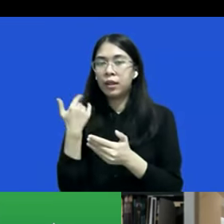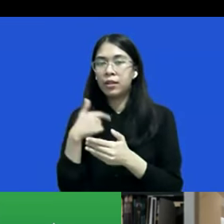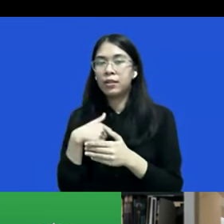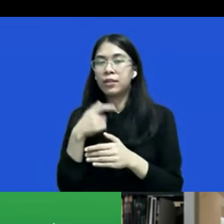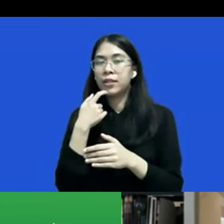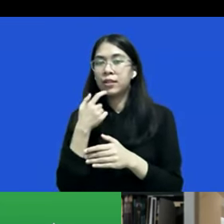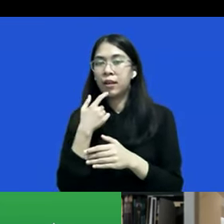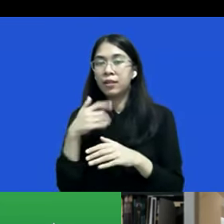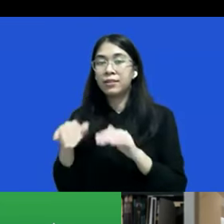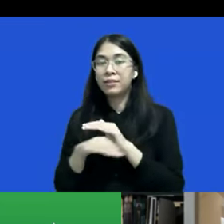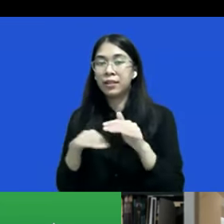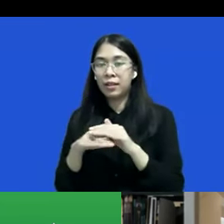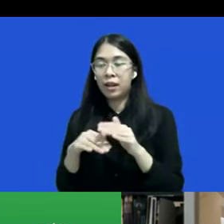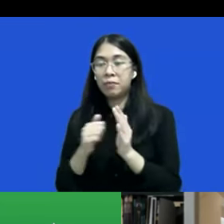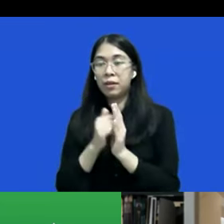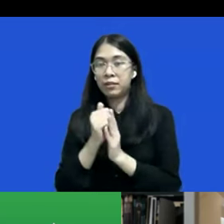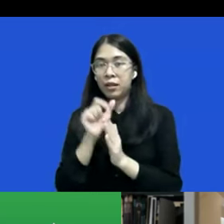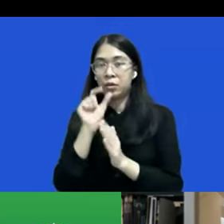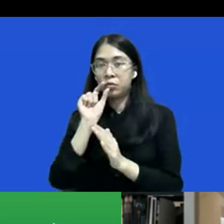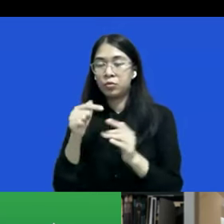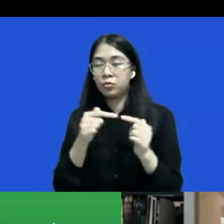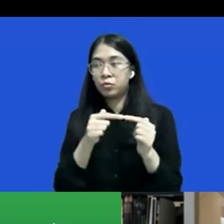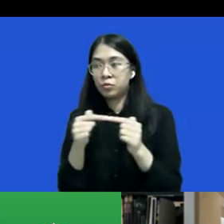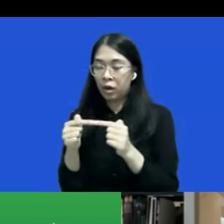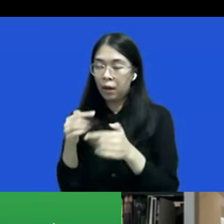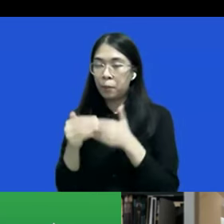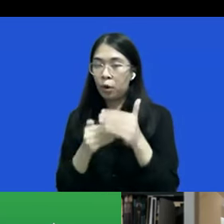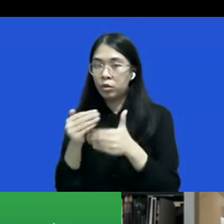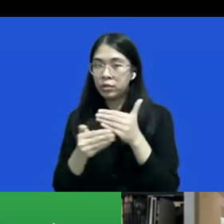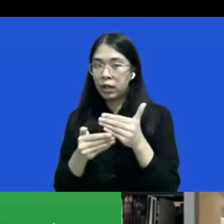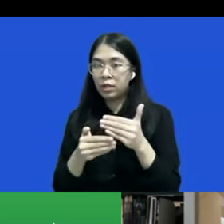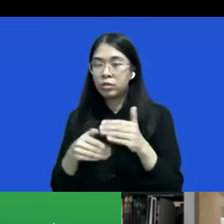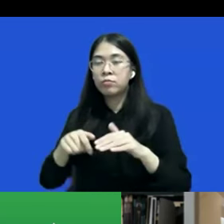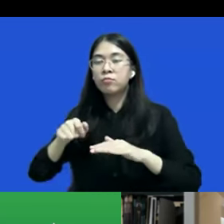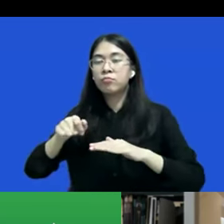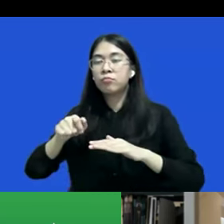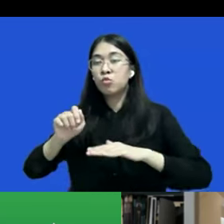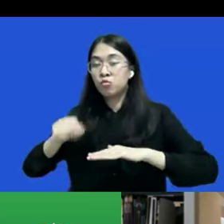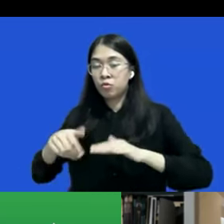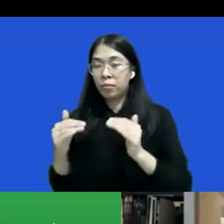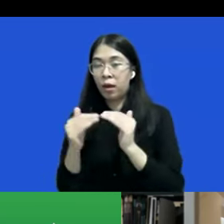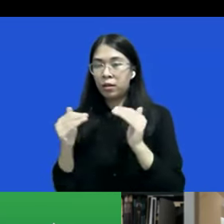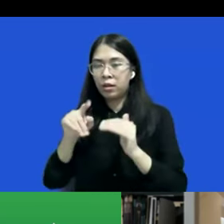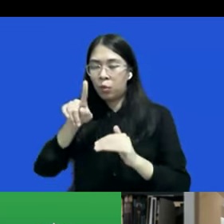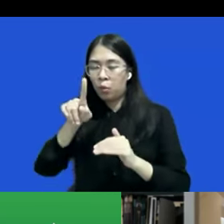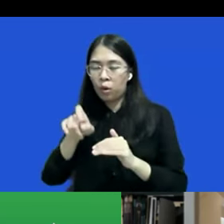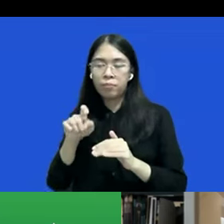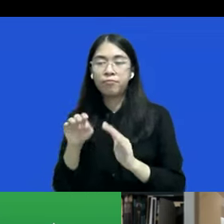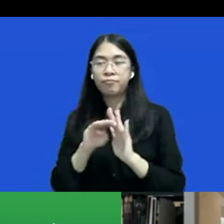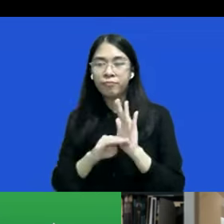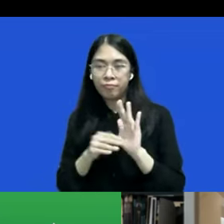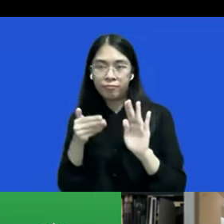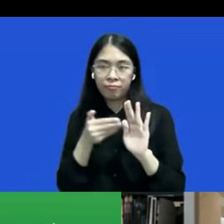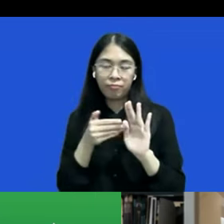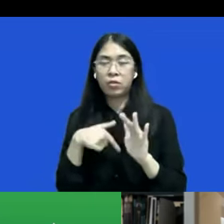soal standar beracara dalam kaitannya dengan proses hukum yang adil. Jadi harus ada parameter gitu ya. Itu sebetulnya